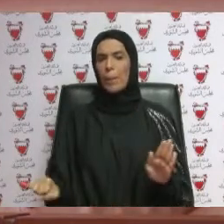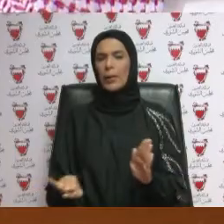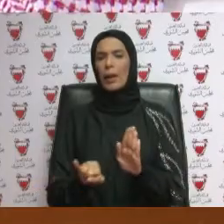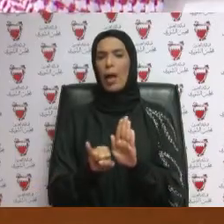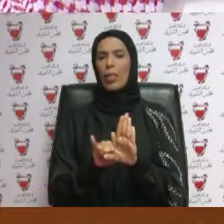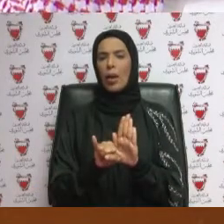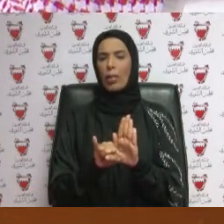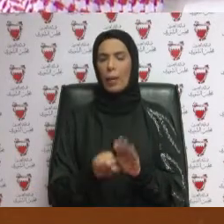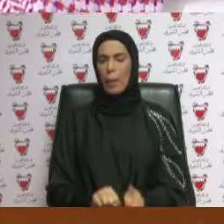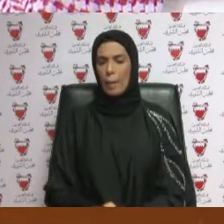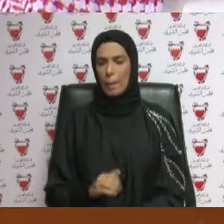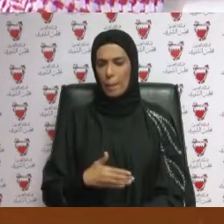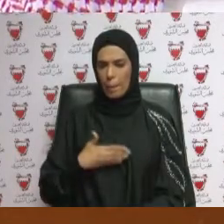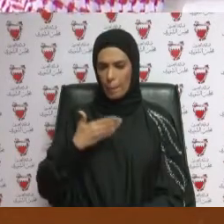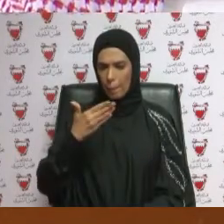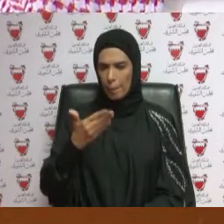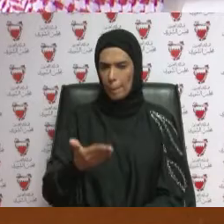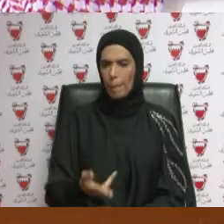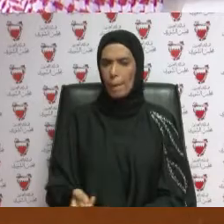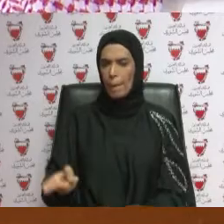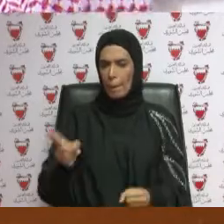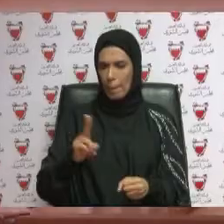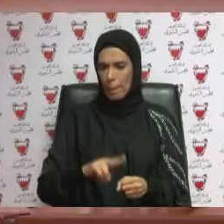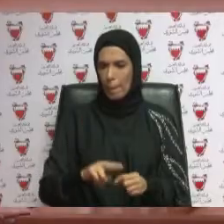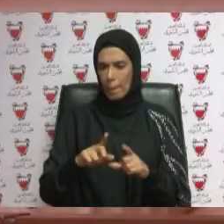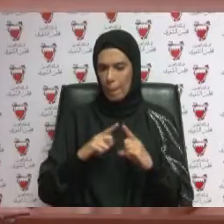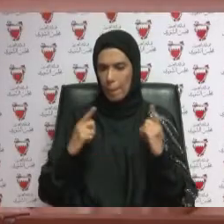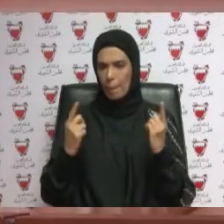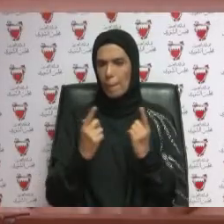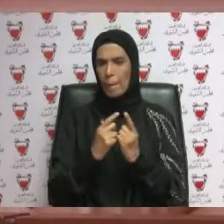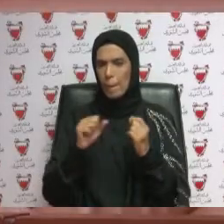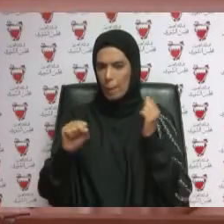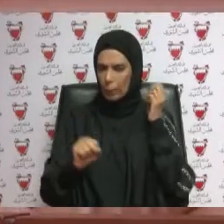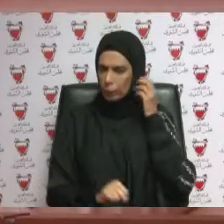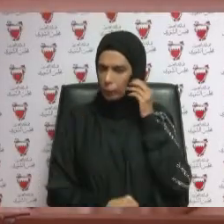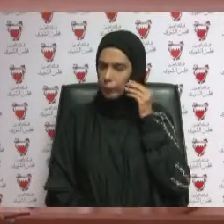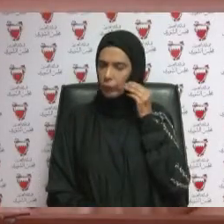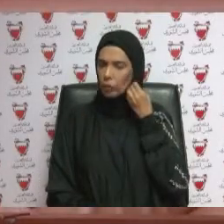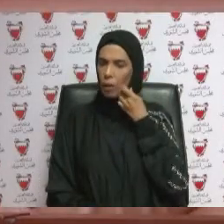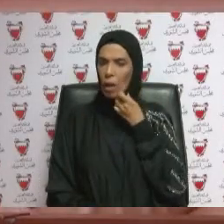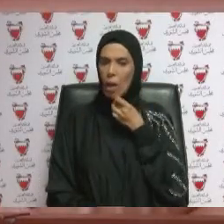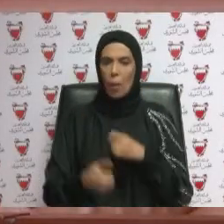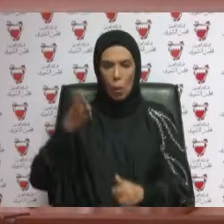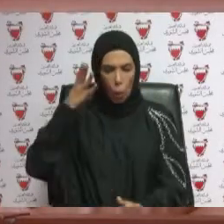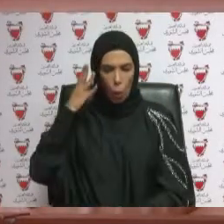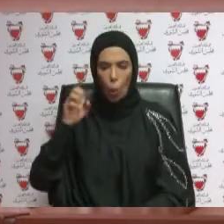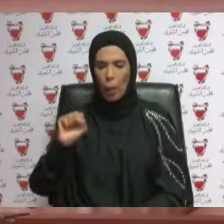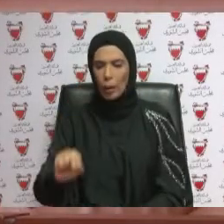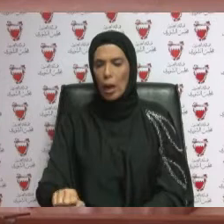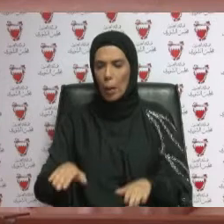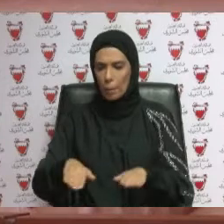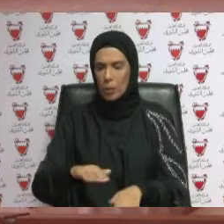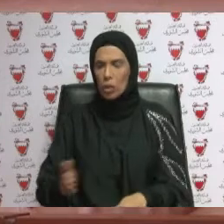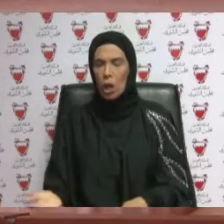3. أتمنى مع الرئيس أن يرجع الموضوع إلى اللجنة المختصة بحضور المختصين في المجلس الأعلى للبيئة وما